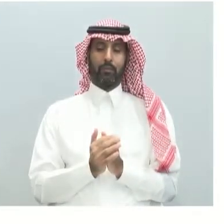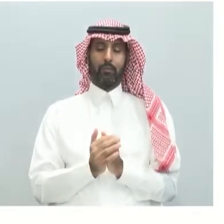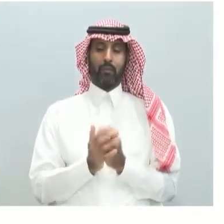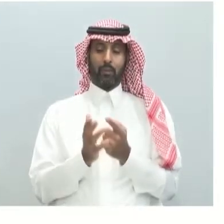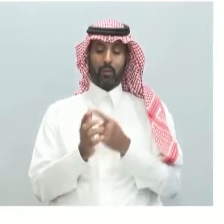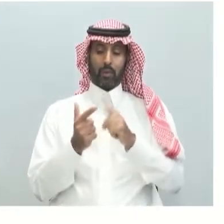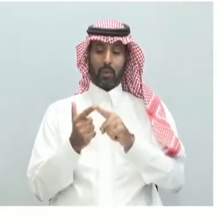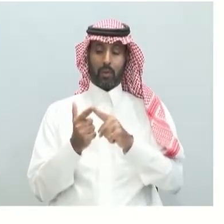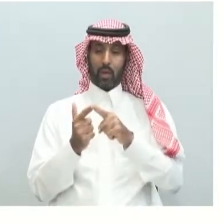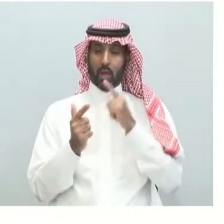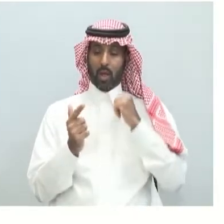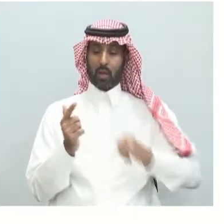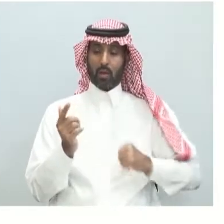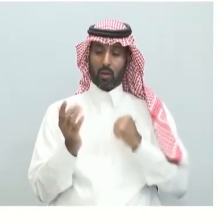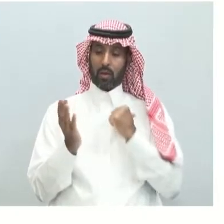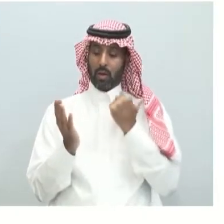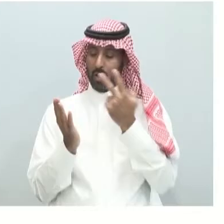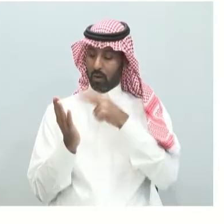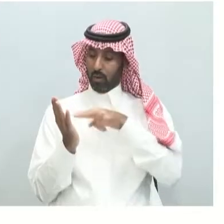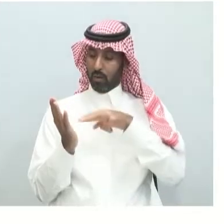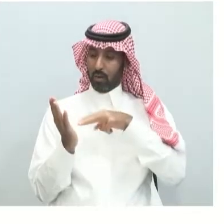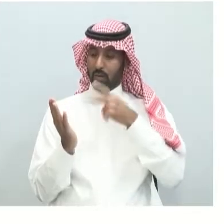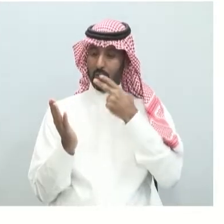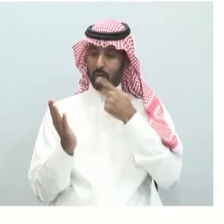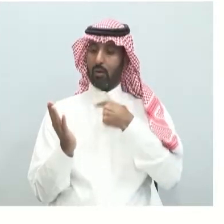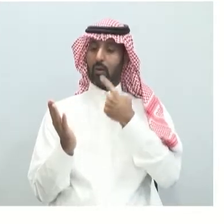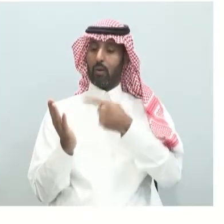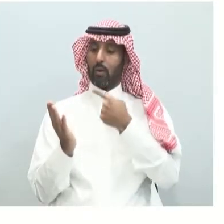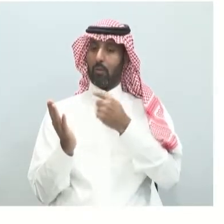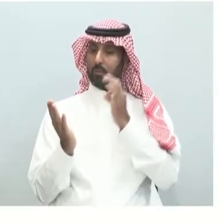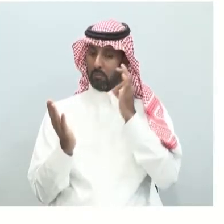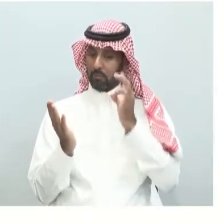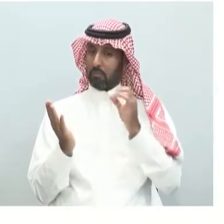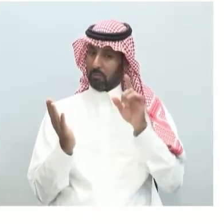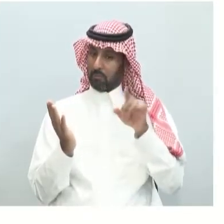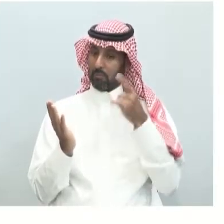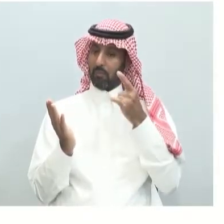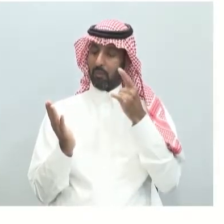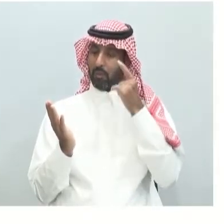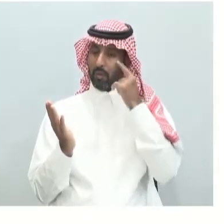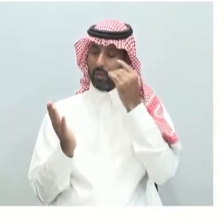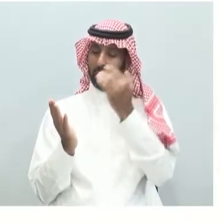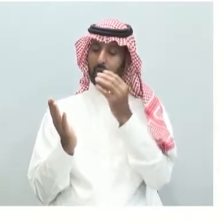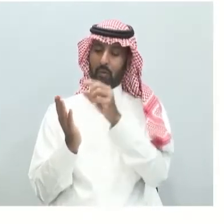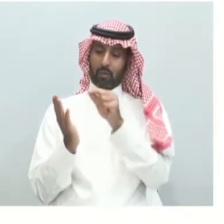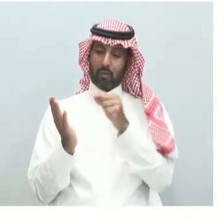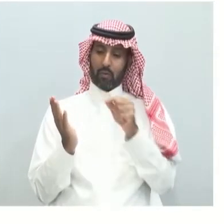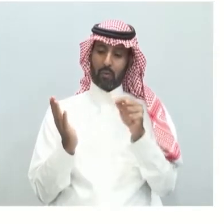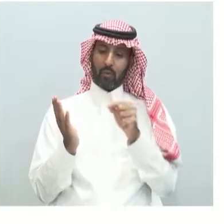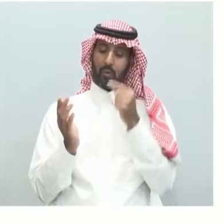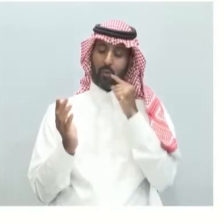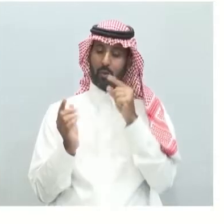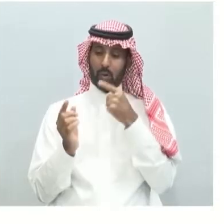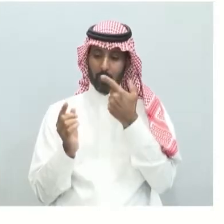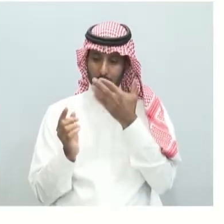ان يقرا الطالب النص قراءه جهريه سليمه مراعيا مواطن الوصل